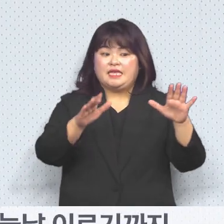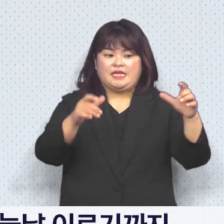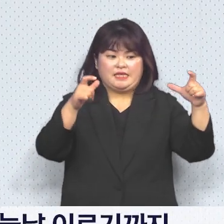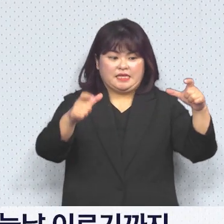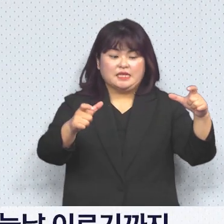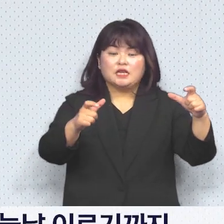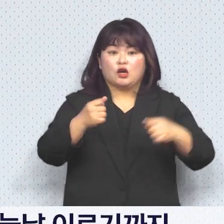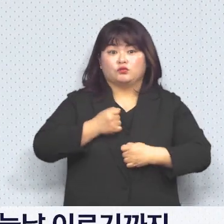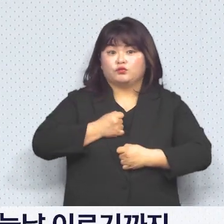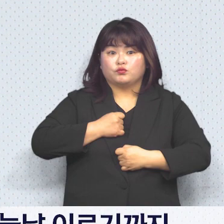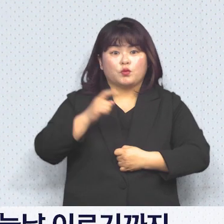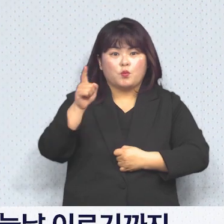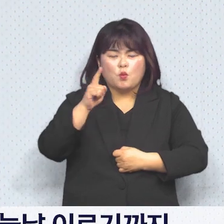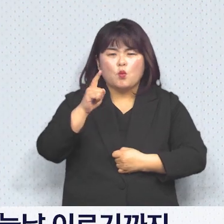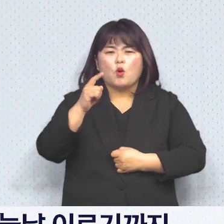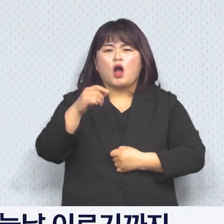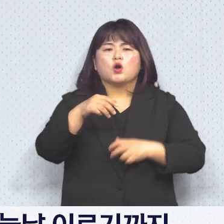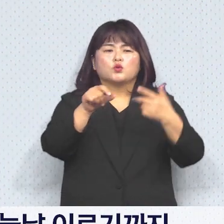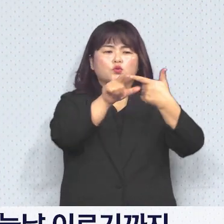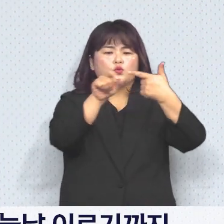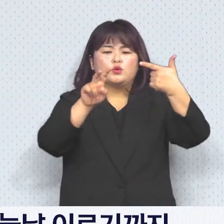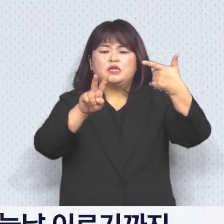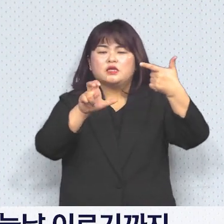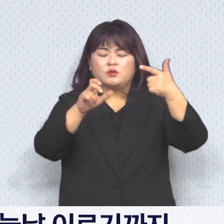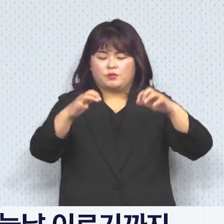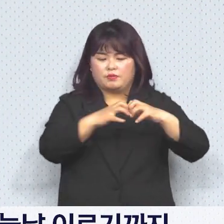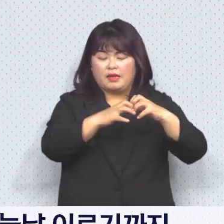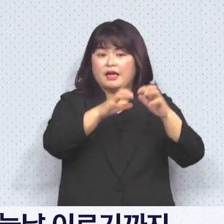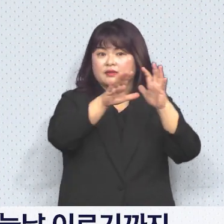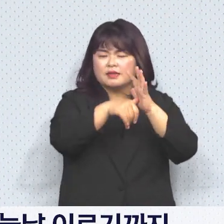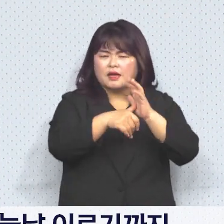향군은 6.25 전쟁이 한창이던